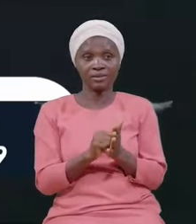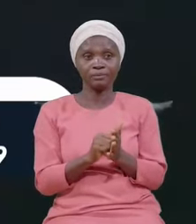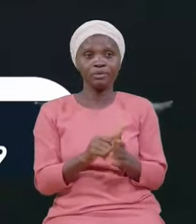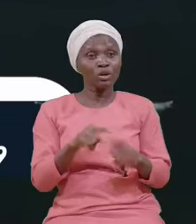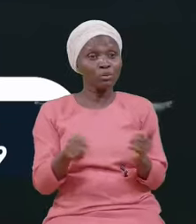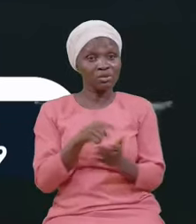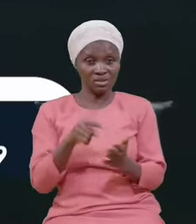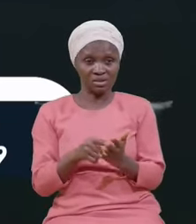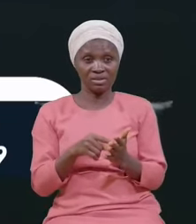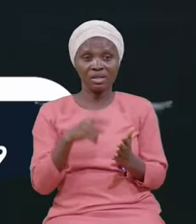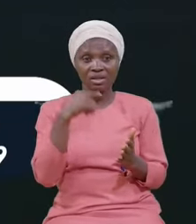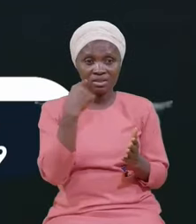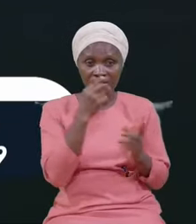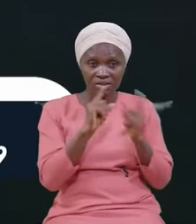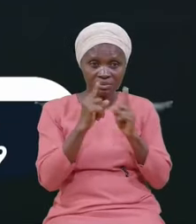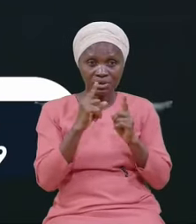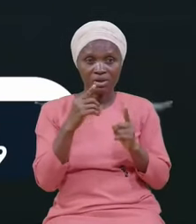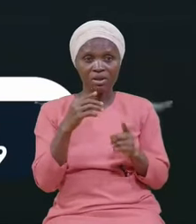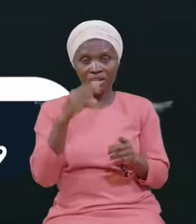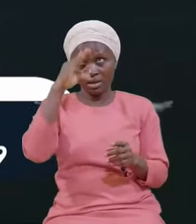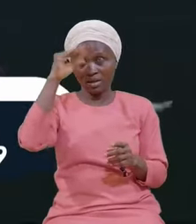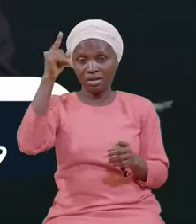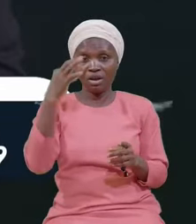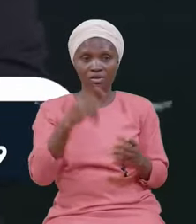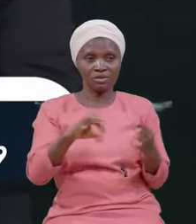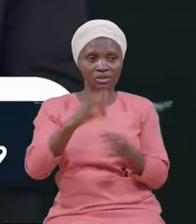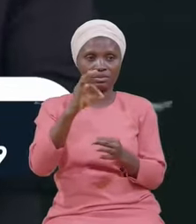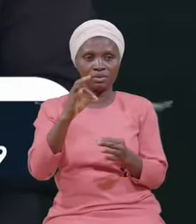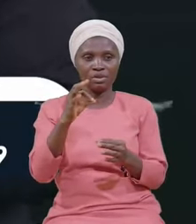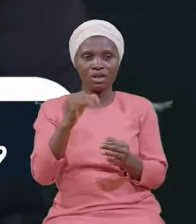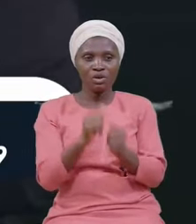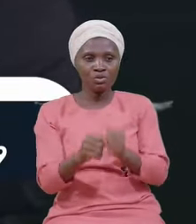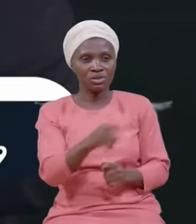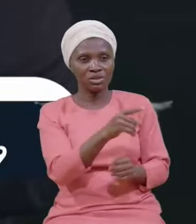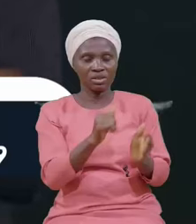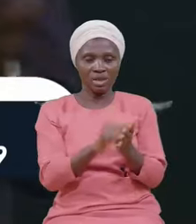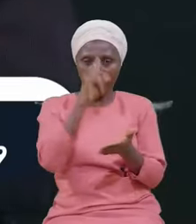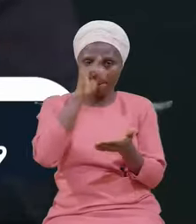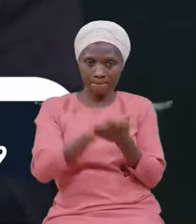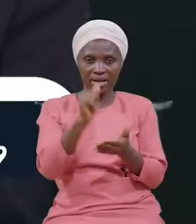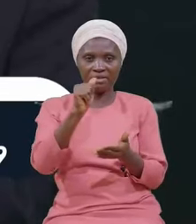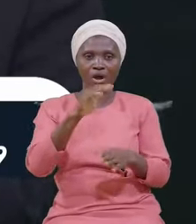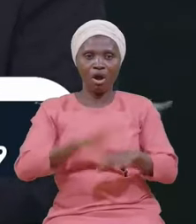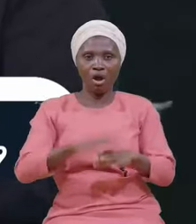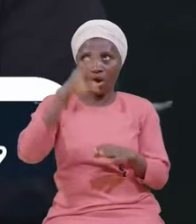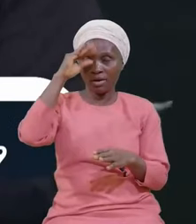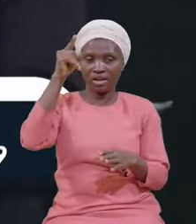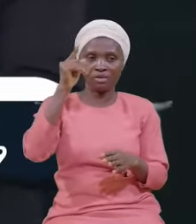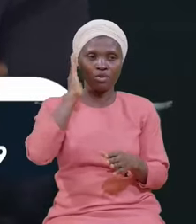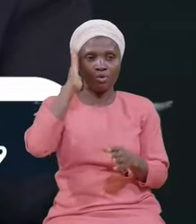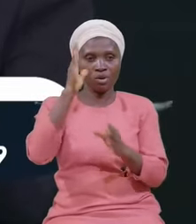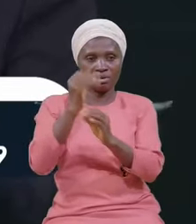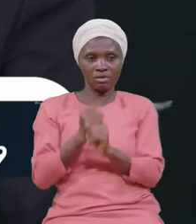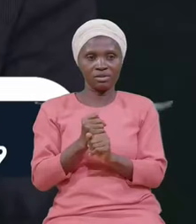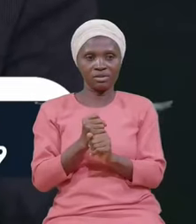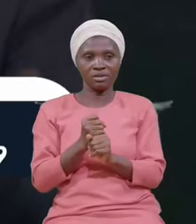que devaient recevoir ceux qui croiraient en lui, car l'Esprit n'était